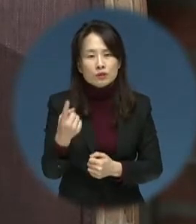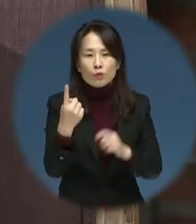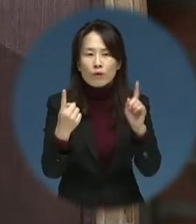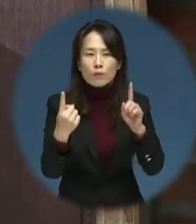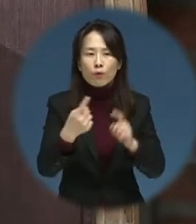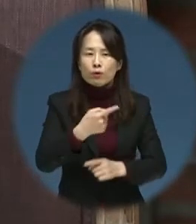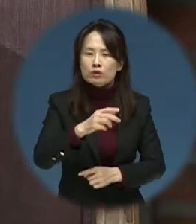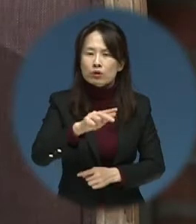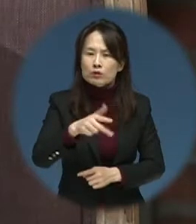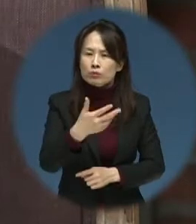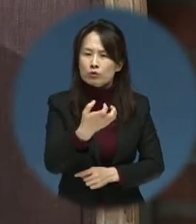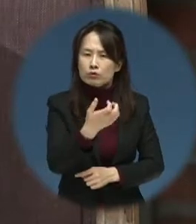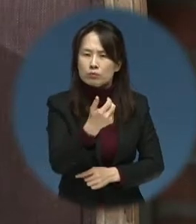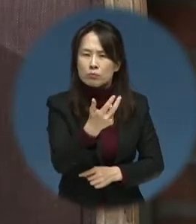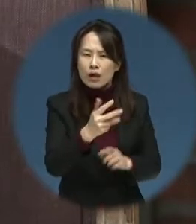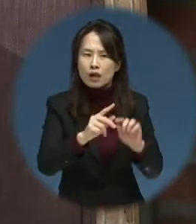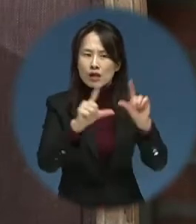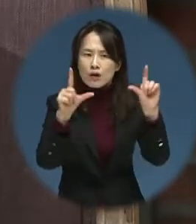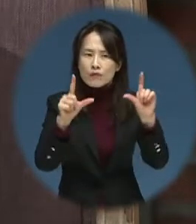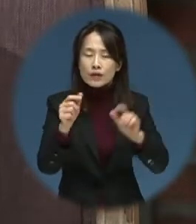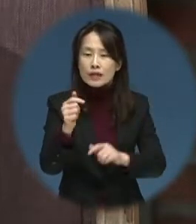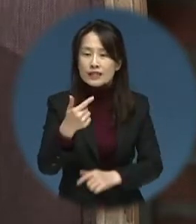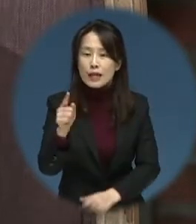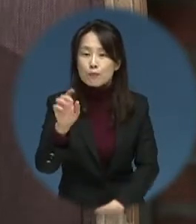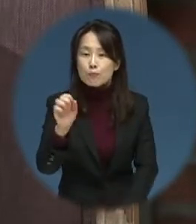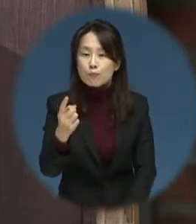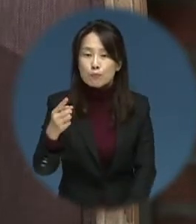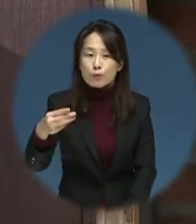1798년 나폴레옹의 이집트 정복으로 봅니다.